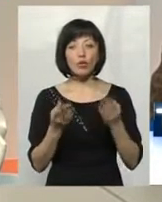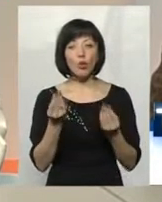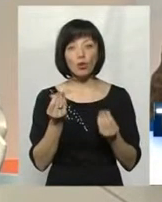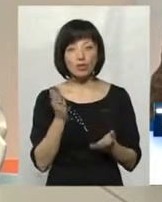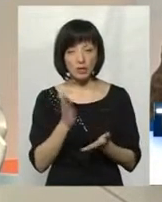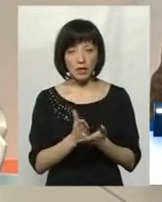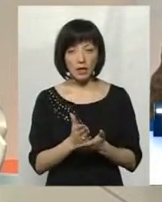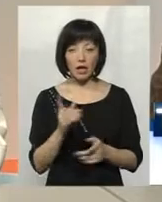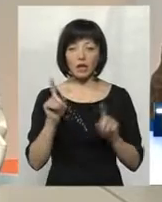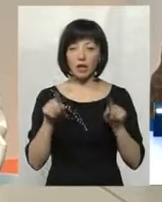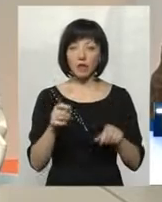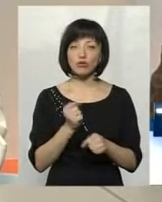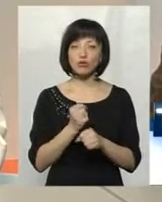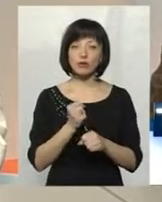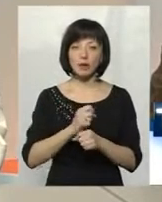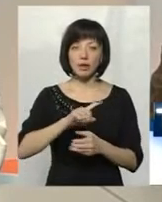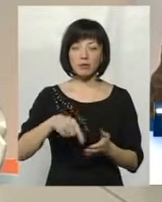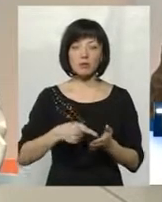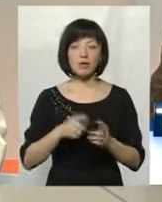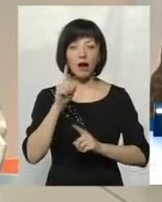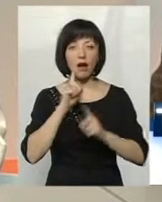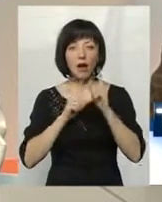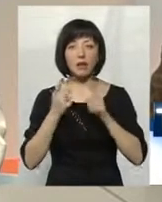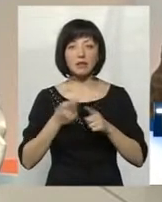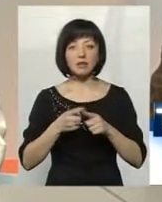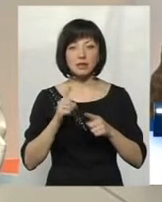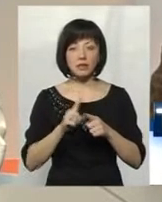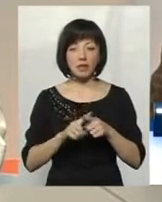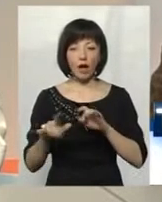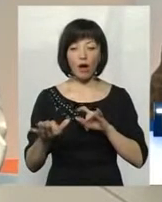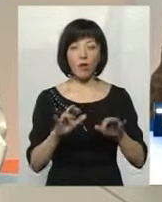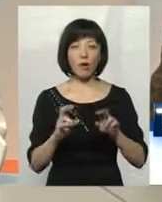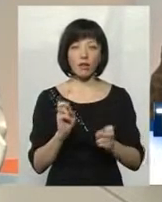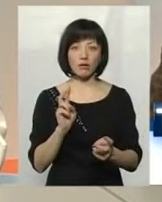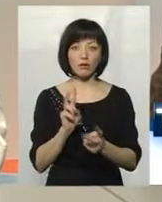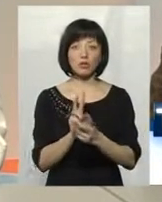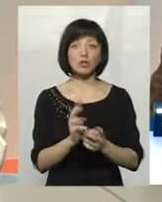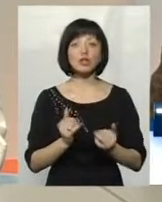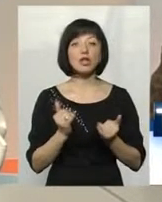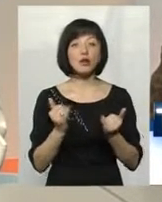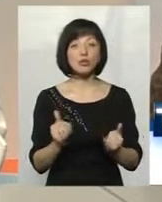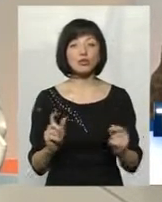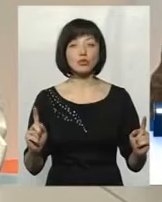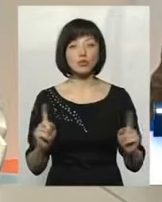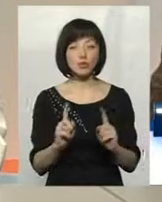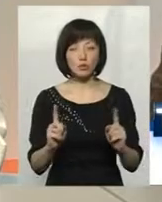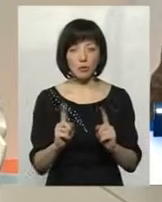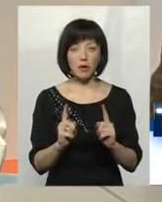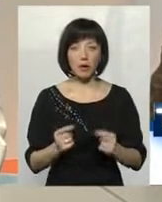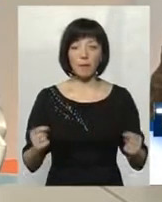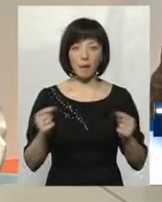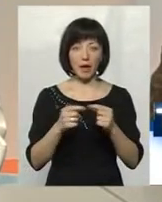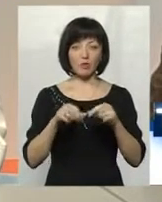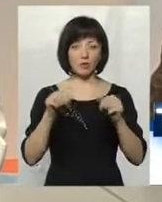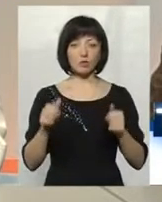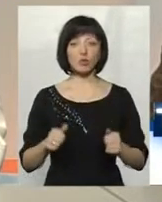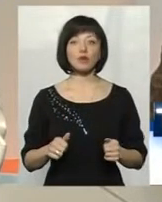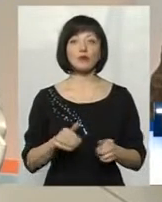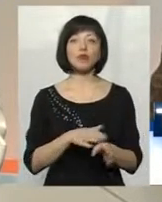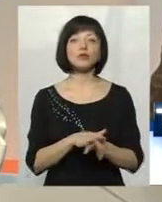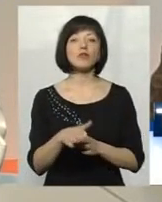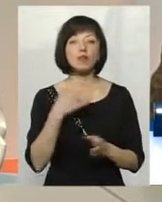те, що зробила, значить, міська рада, це є крок на зустріч і крок для того, щоб в певний спосіб реалізувати